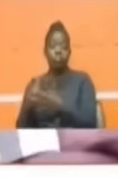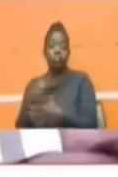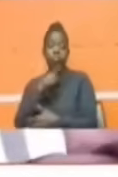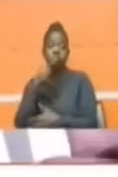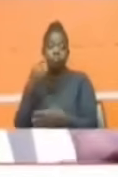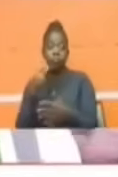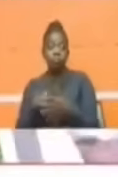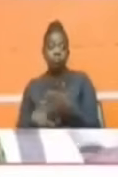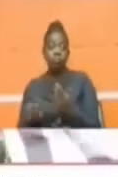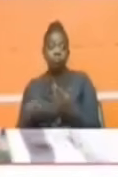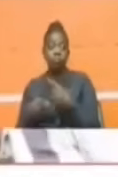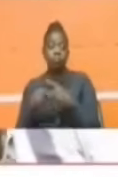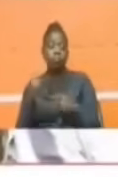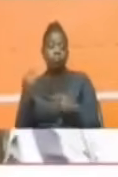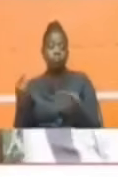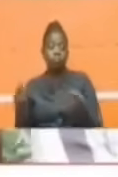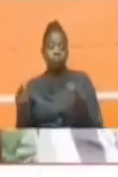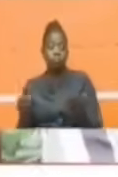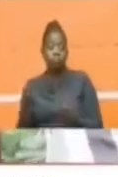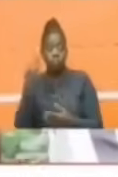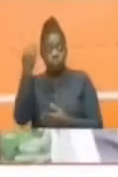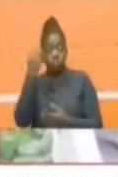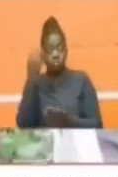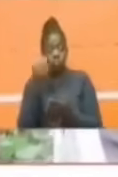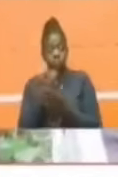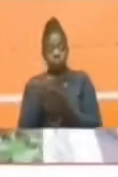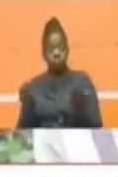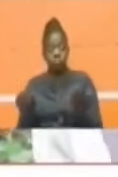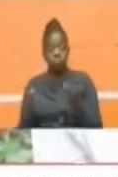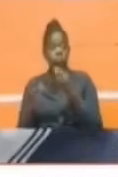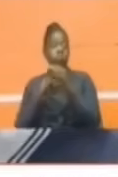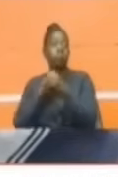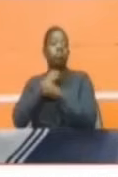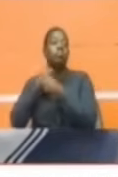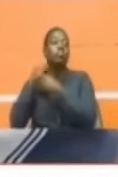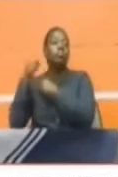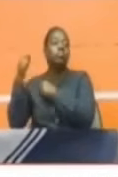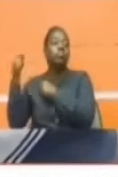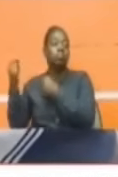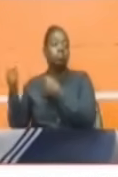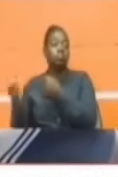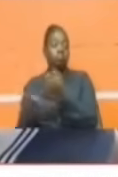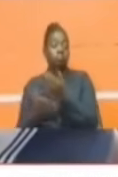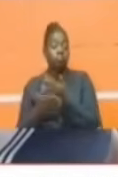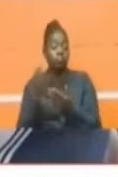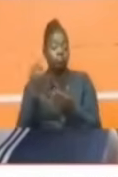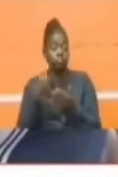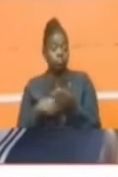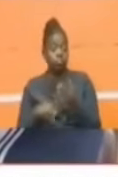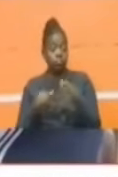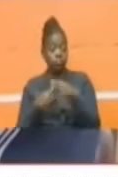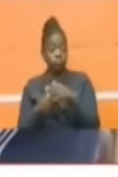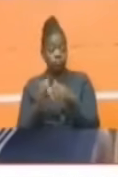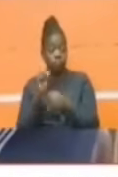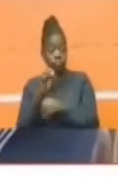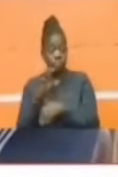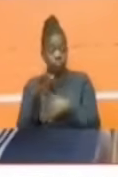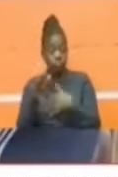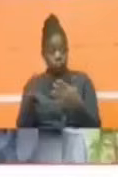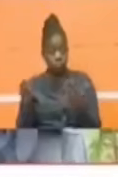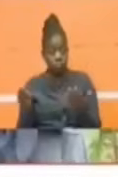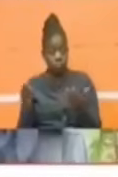amusibyeko ogw'obutemu ne mu kkooti n'asaba omulamuzi amuwandike kalaba omukuzi agambye nti ab'ekika bamuwa amagezi yeze